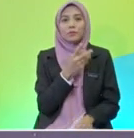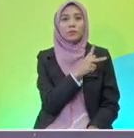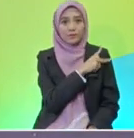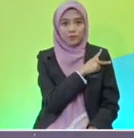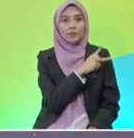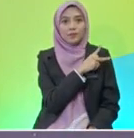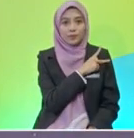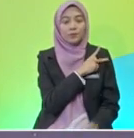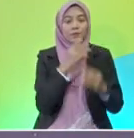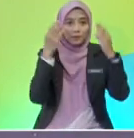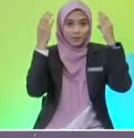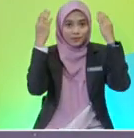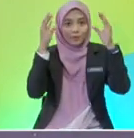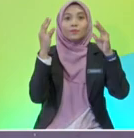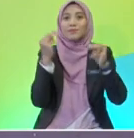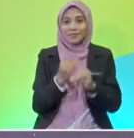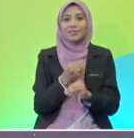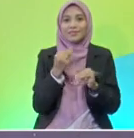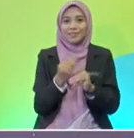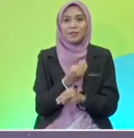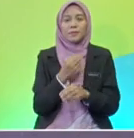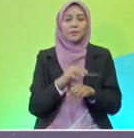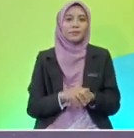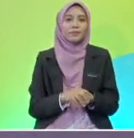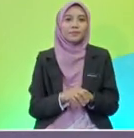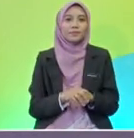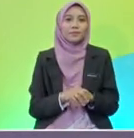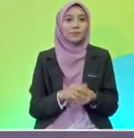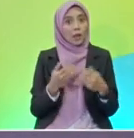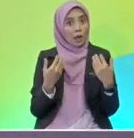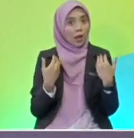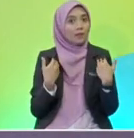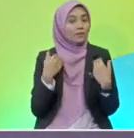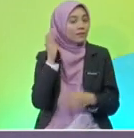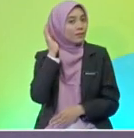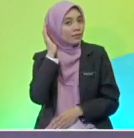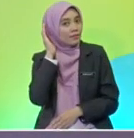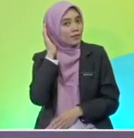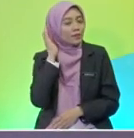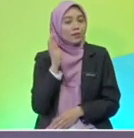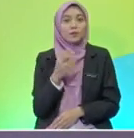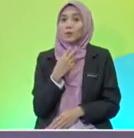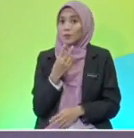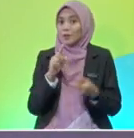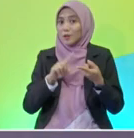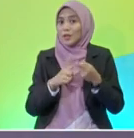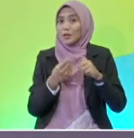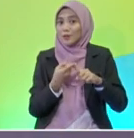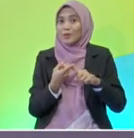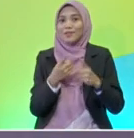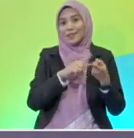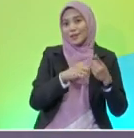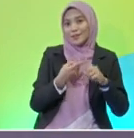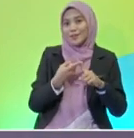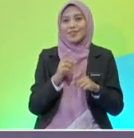panitia itu dia cewek gua adalah suara kawan-kawan saya maka anda bunyi abang kami